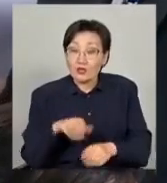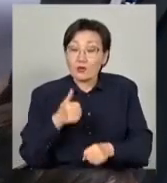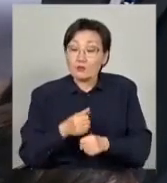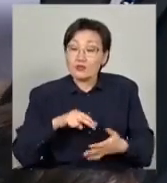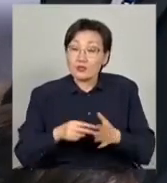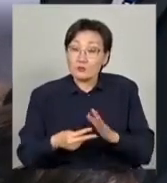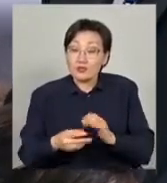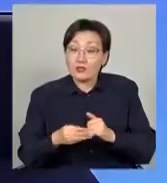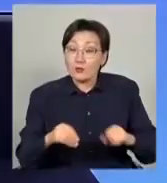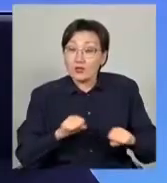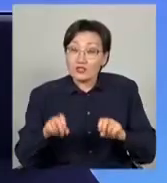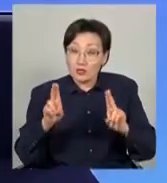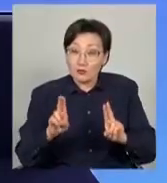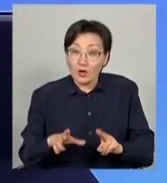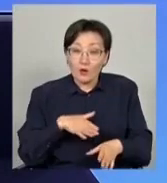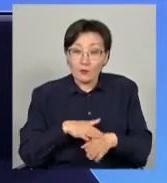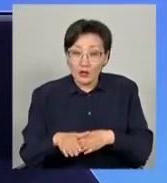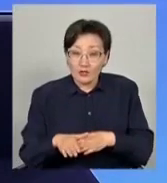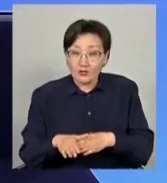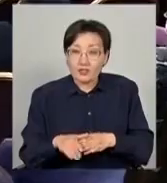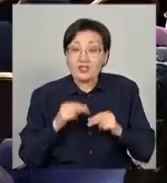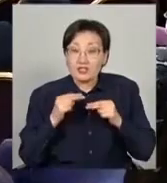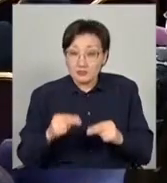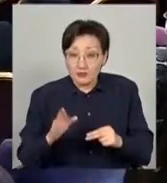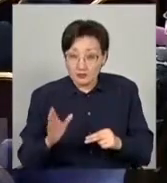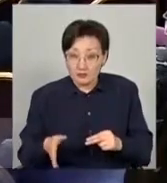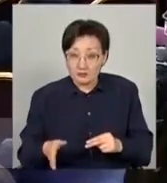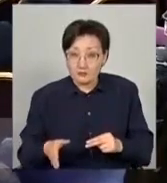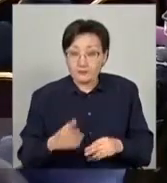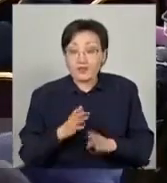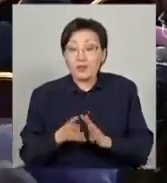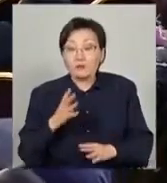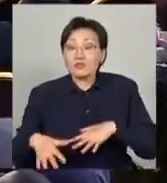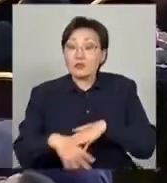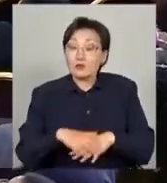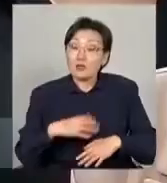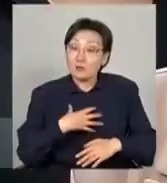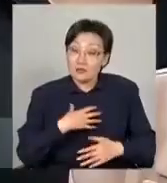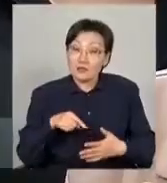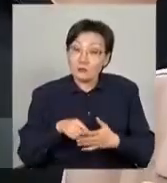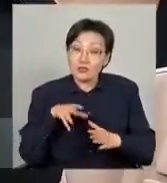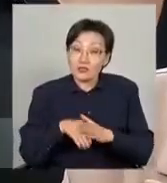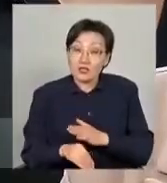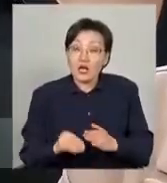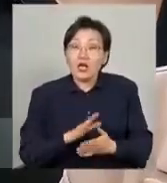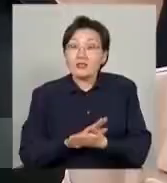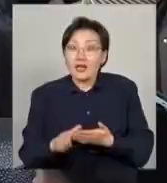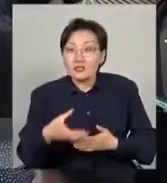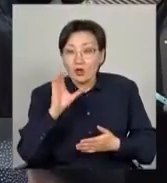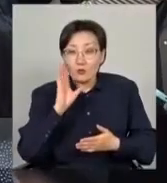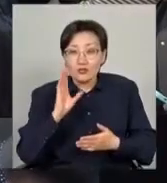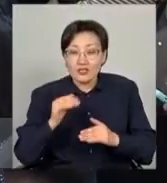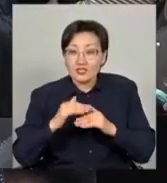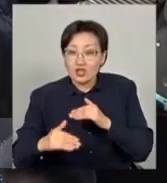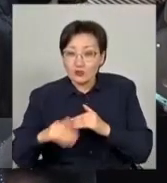жоспарда сейсмологиялық талаптардың барлығы есепке алынған. Одан кейінгі кезекте халыққа маңызды мәселелер қатарында таза ауыз су, тақтайдай